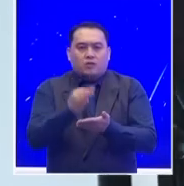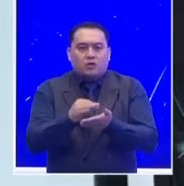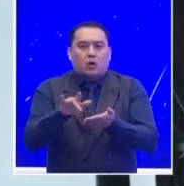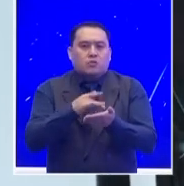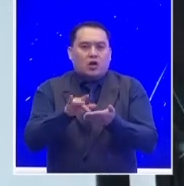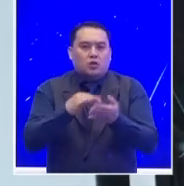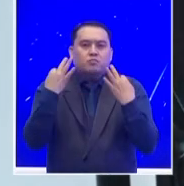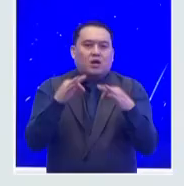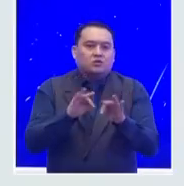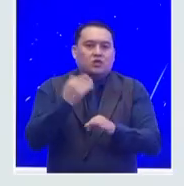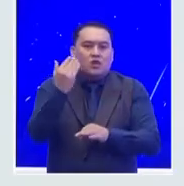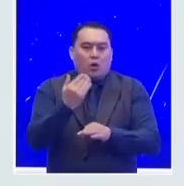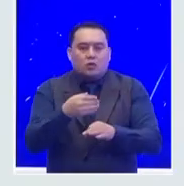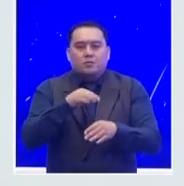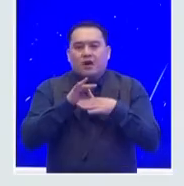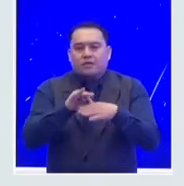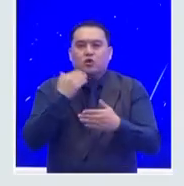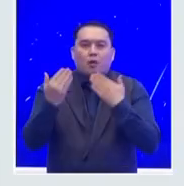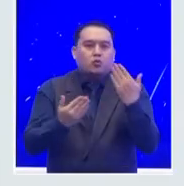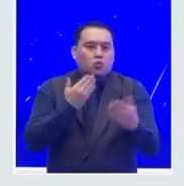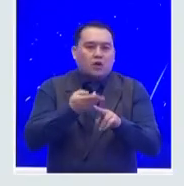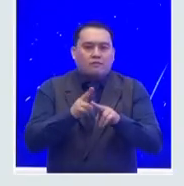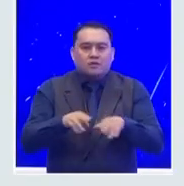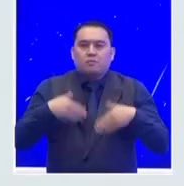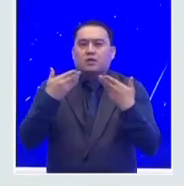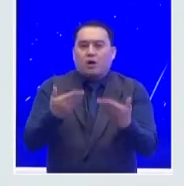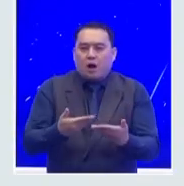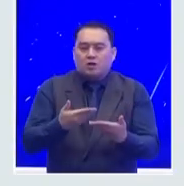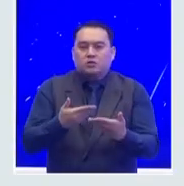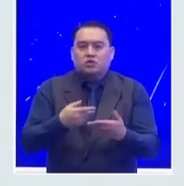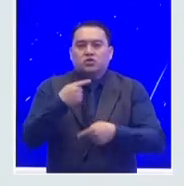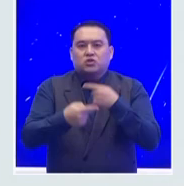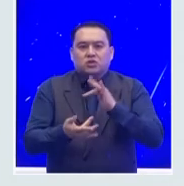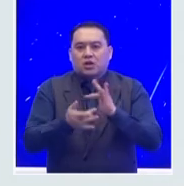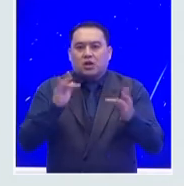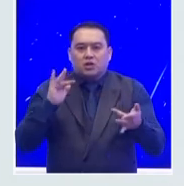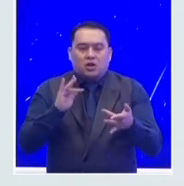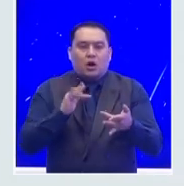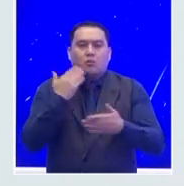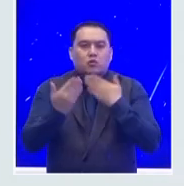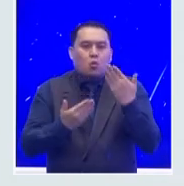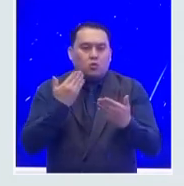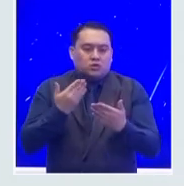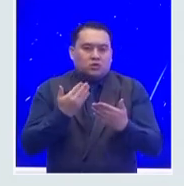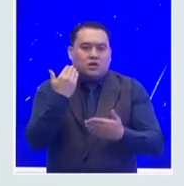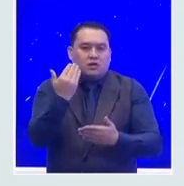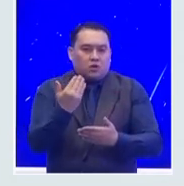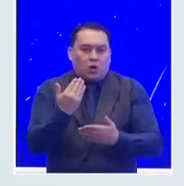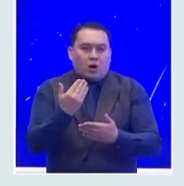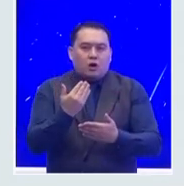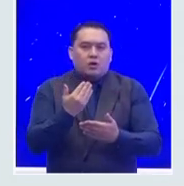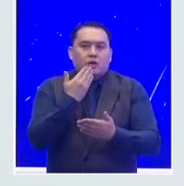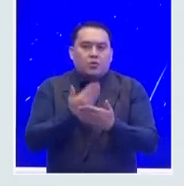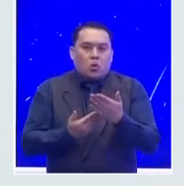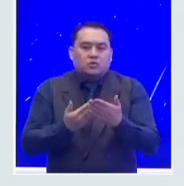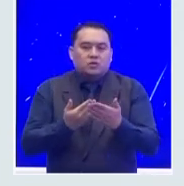планшетах, позволяющие интервьюеру проводить опрос. Респонденты, предоставившие сведения через интернет, не подлежат опросу интервьюерами. При опросе